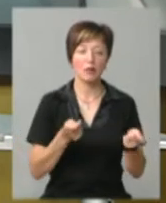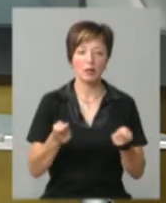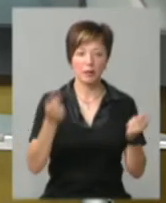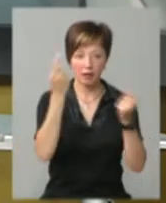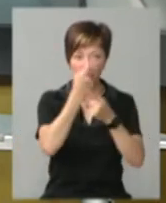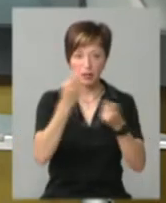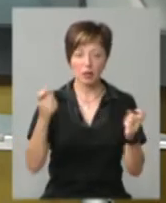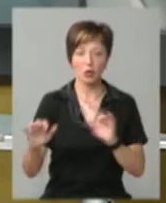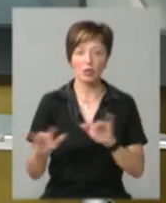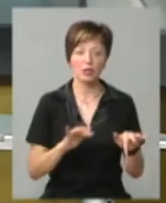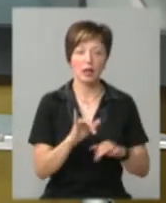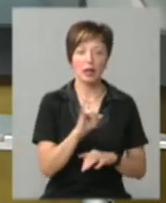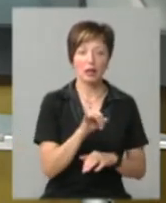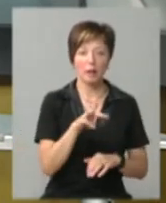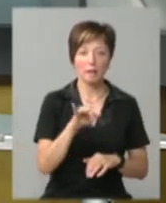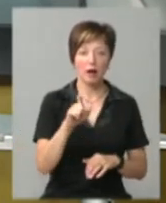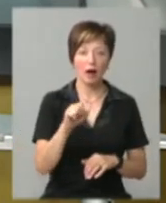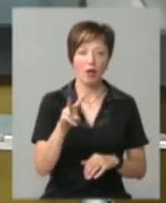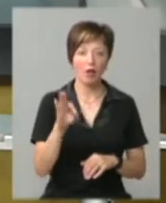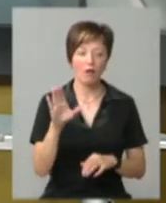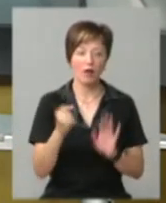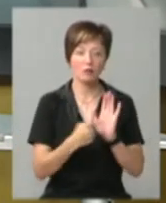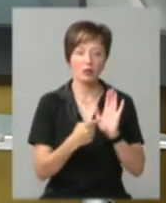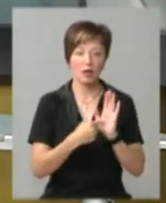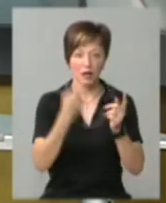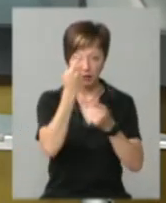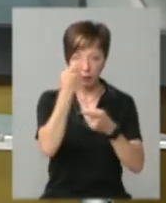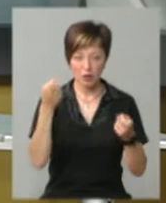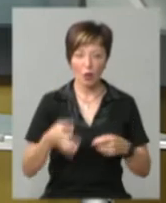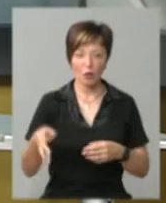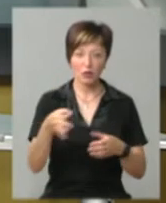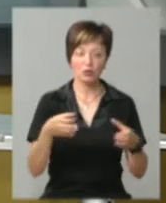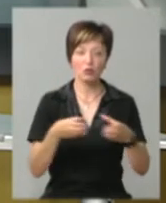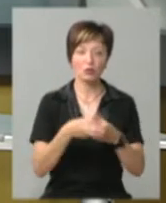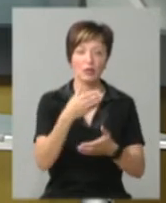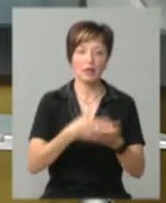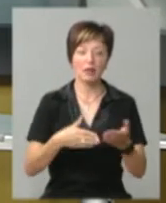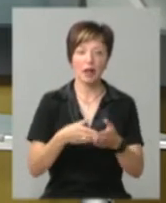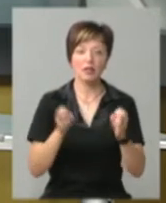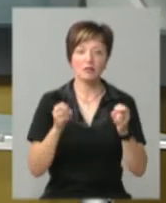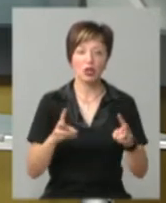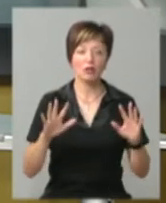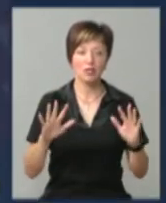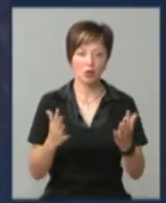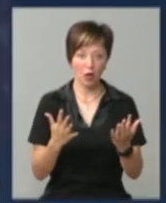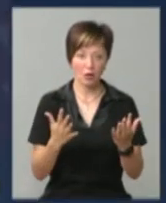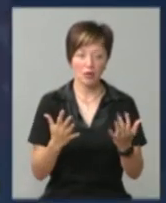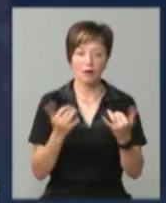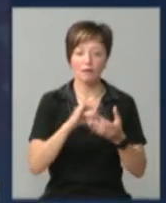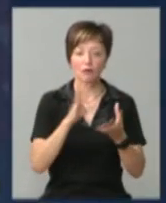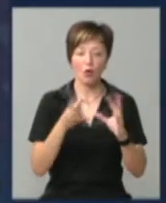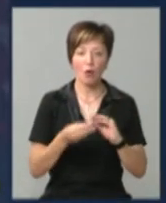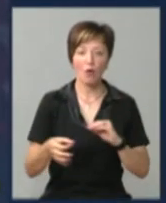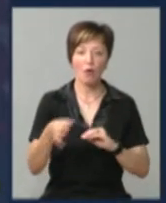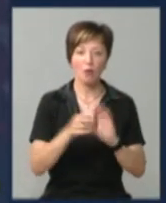інформаційної діяльності Інна Михайлова з посиланням на інформацію обласного штабу з ліквідації надзвичайної ситуації. Всього в